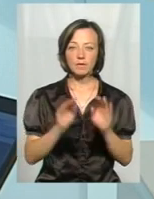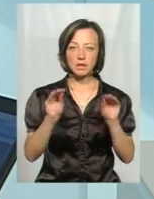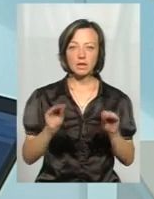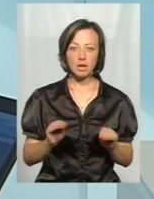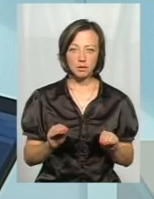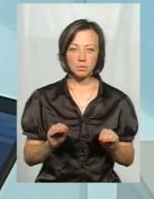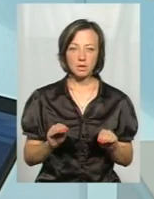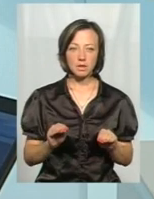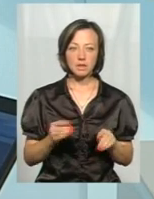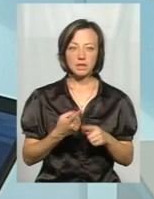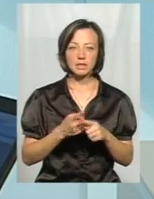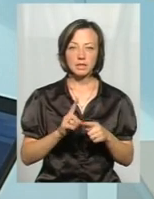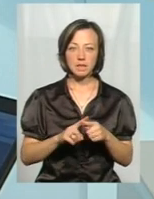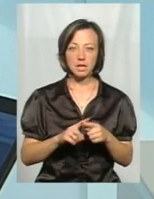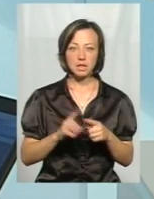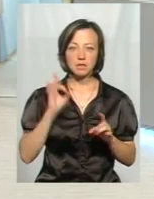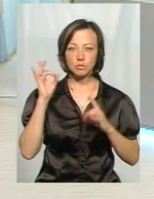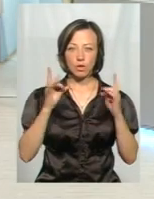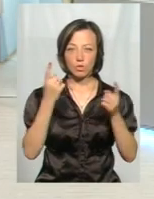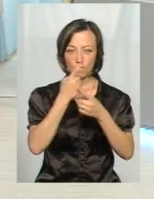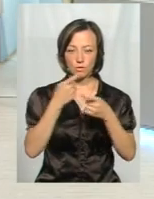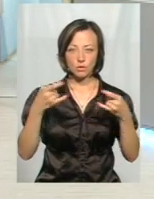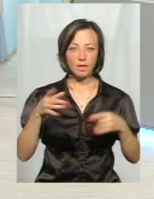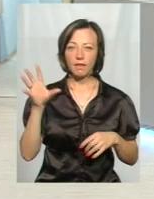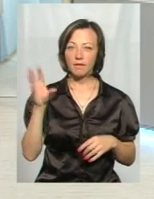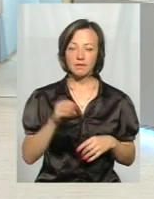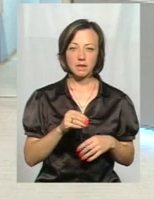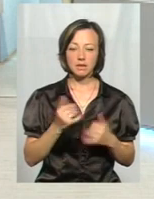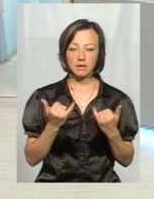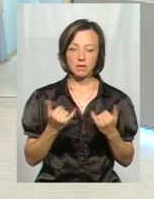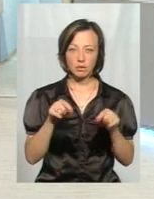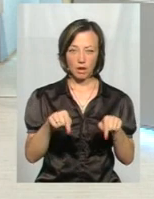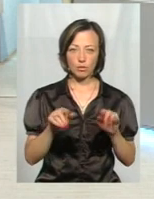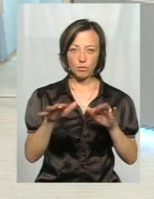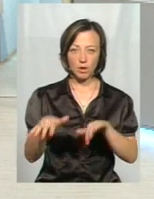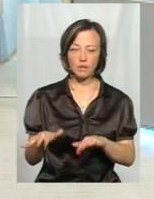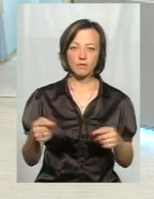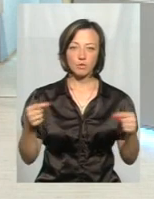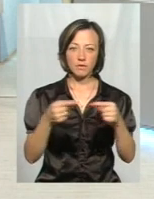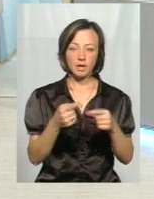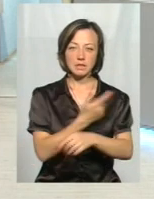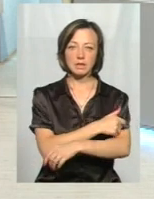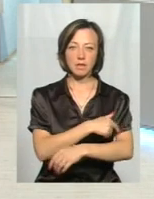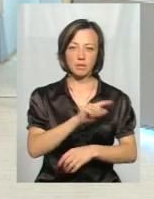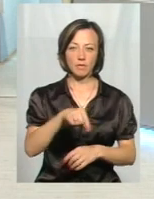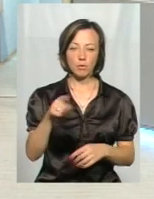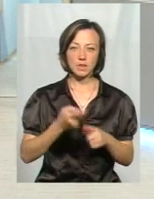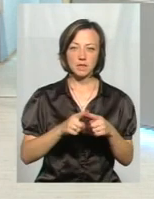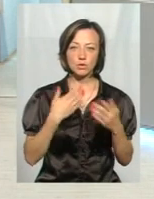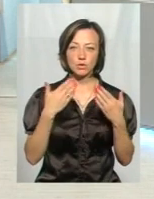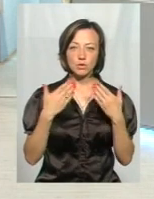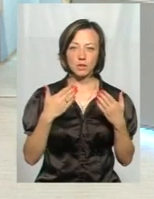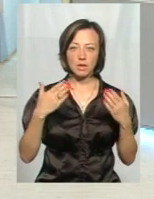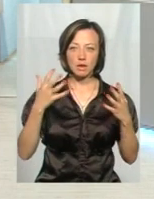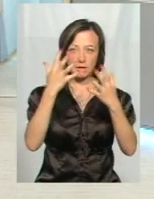тут це звучало і в сюжеті, не все на даному пляжі відповідає санітарним вимогам. Це стосується і